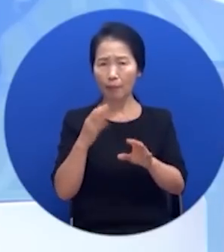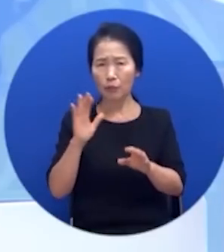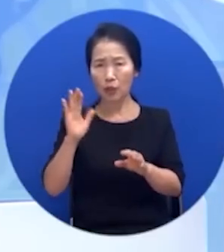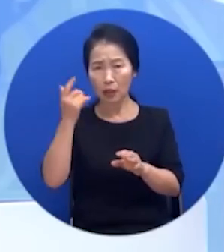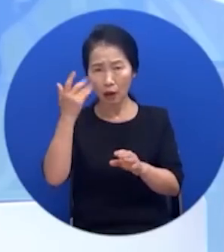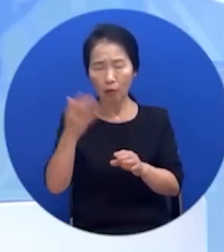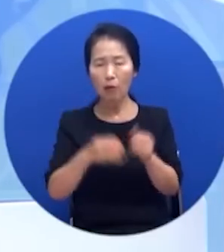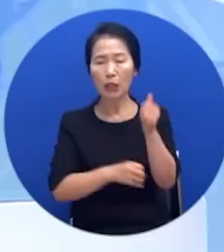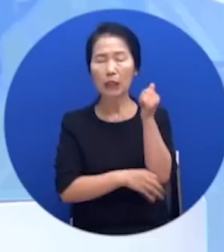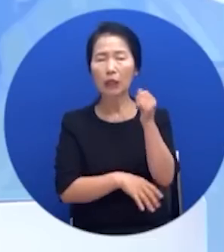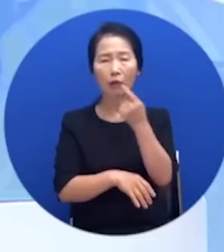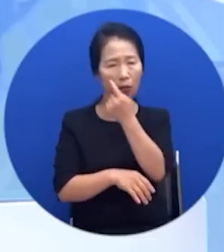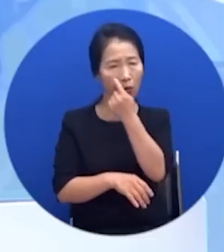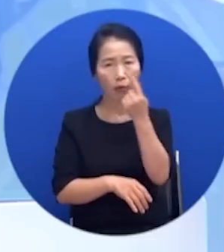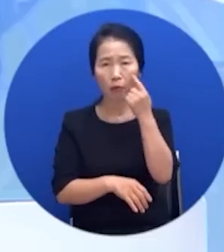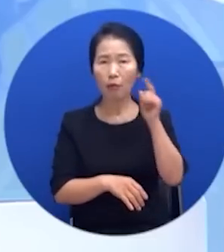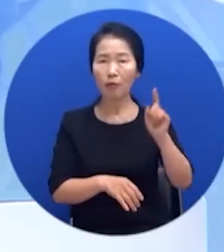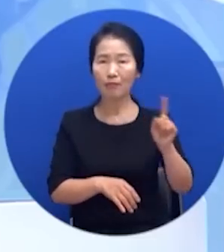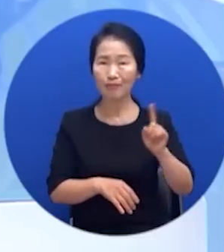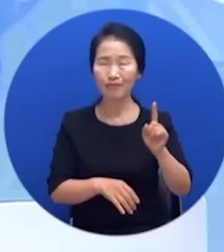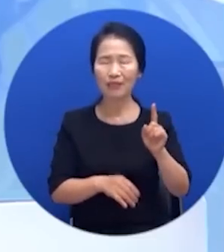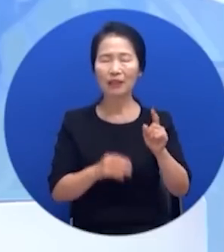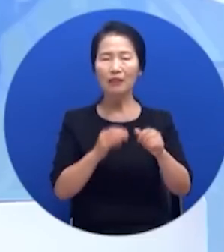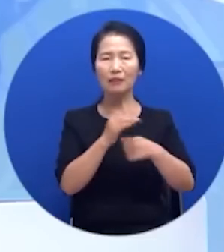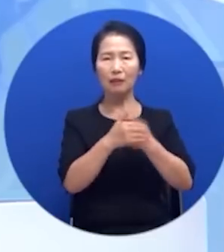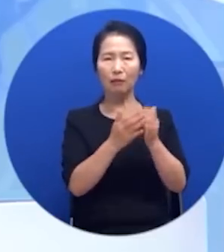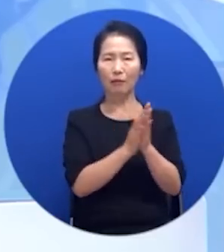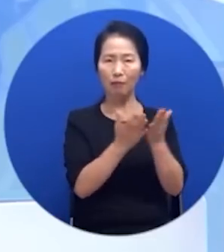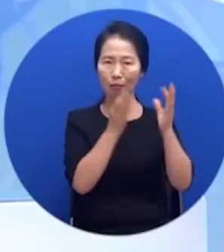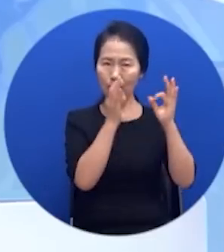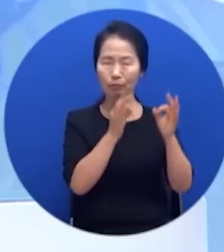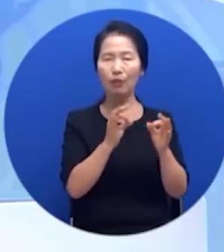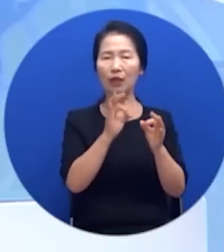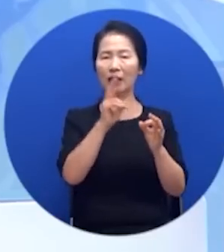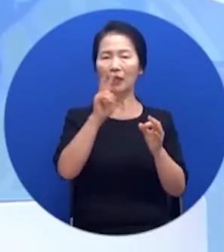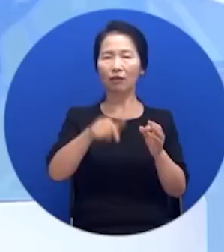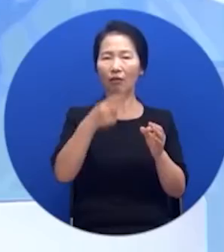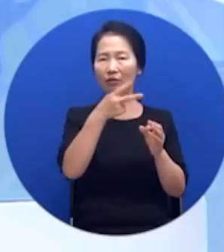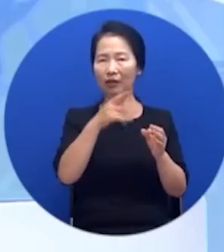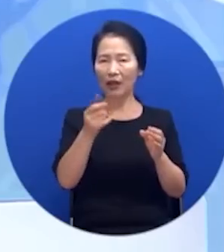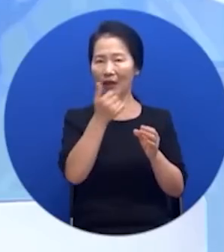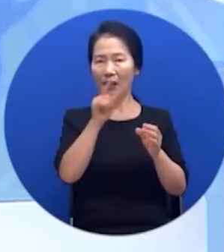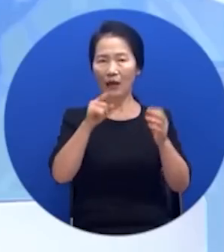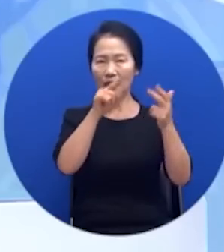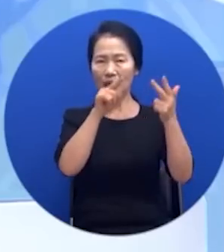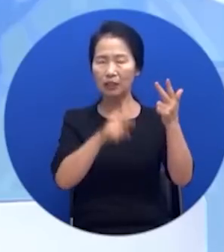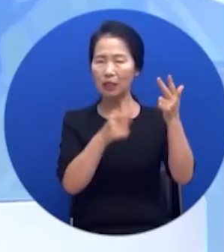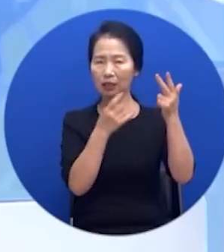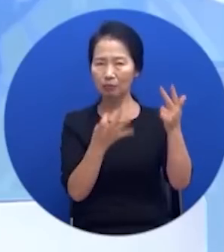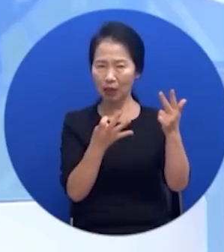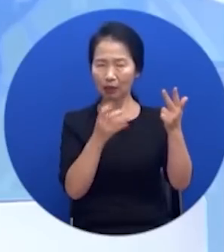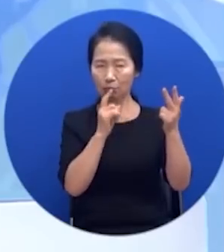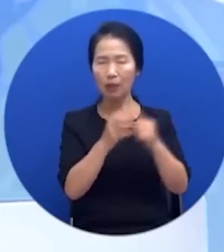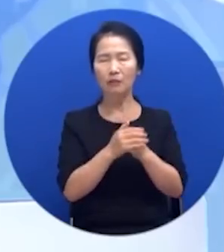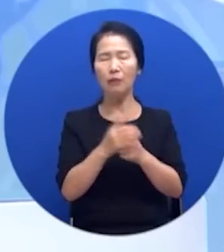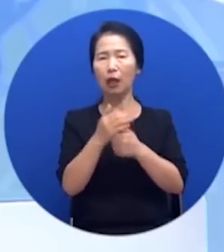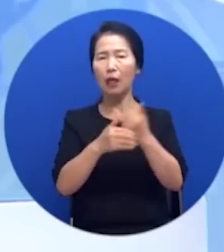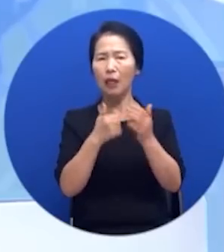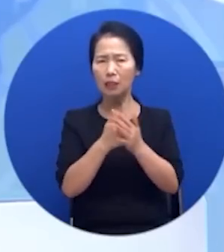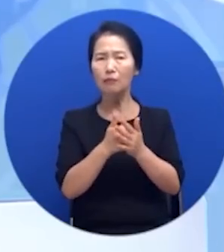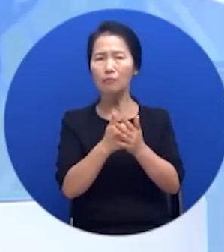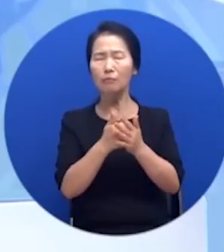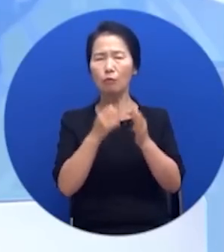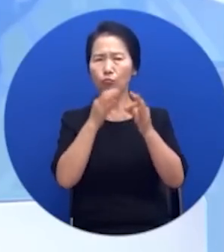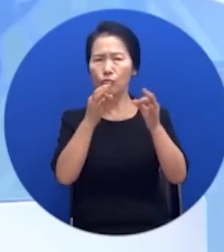근거가 무엇인가? 오늘 본문의 말씀을 보면 역대하 7장 14절 말씀에 내 이름으로 일컫는 내